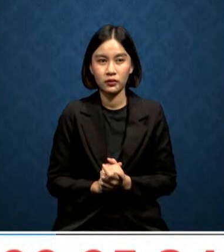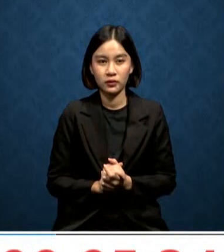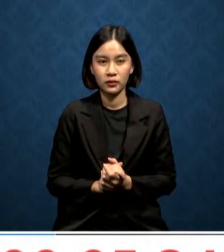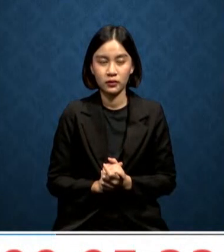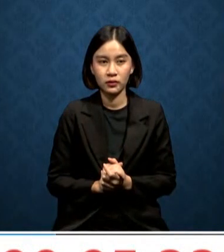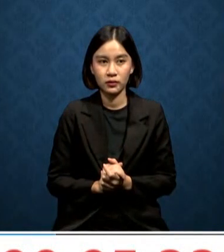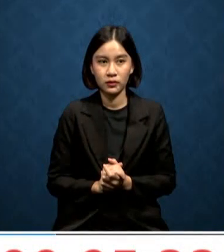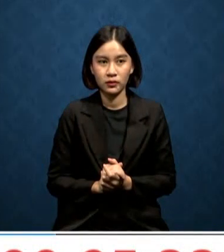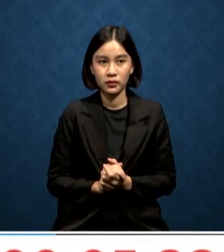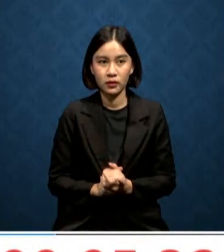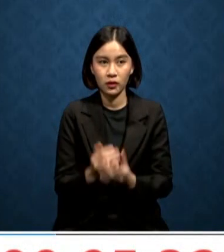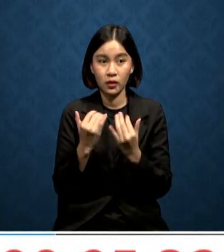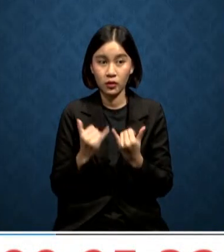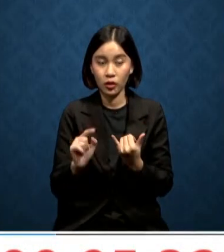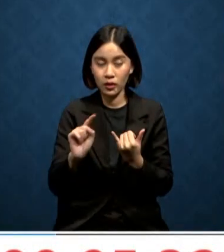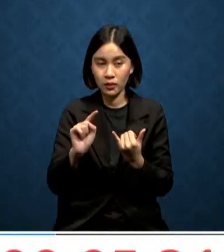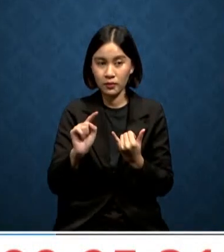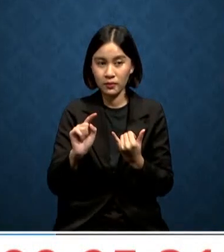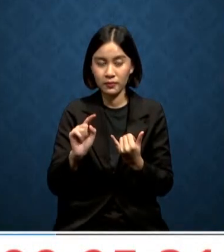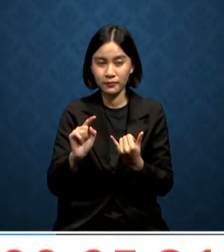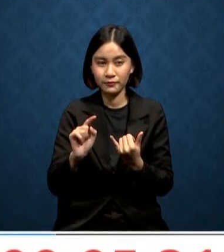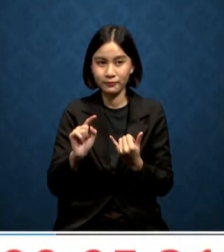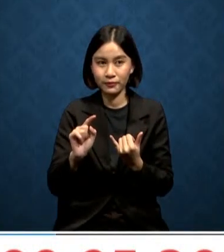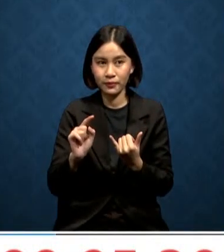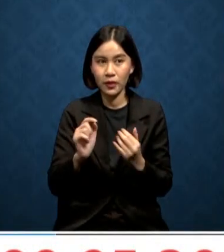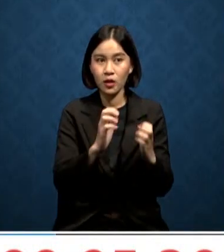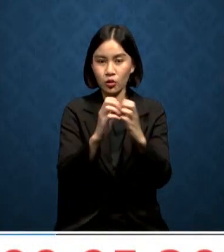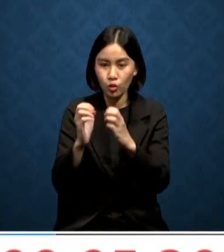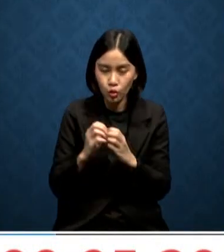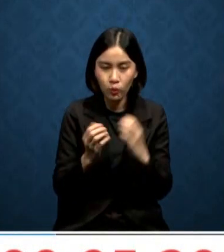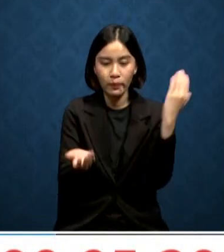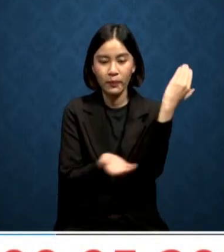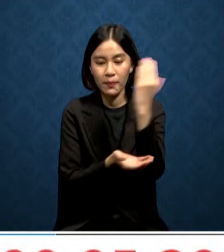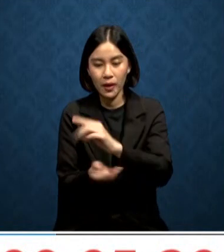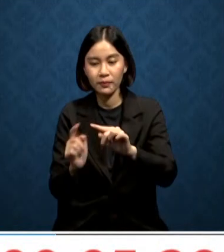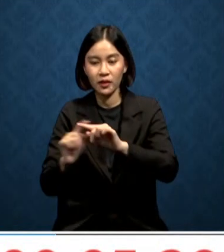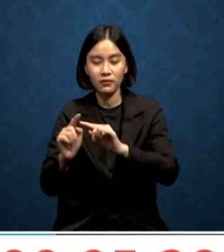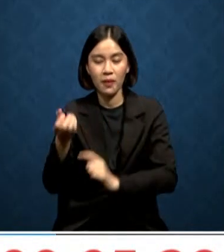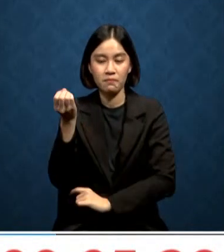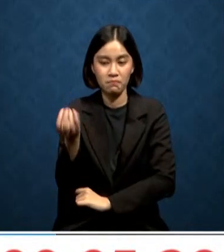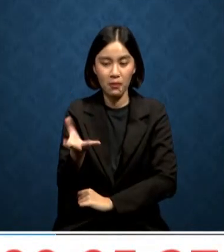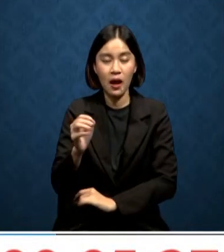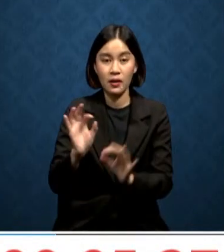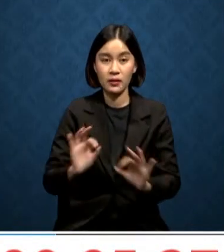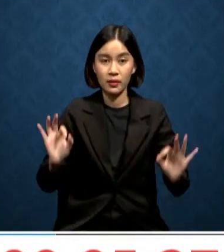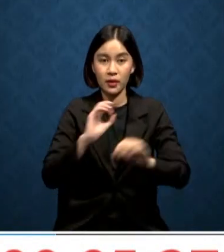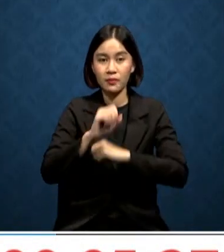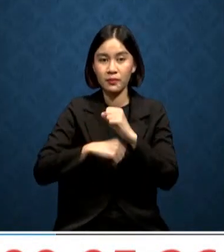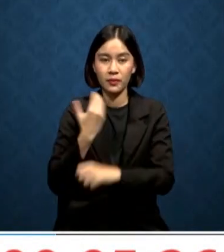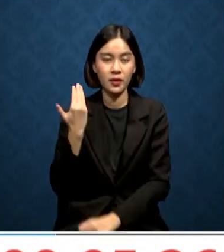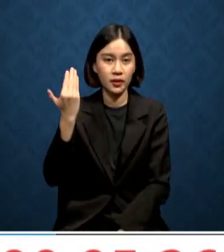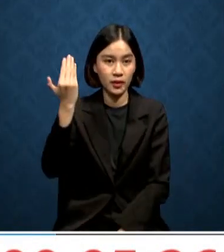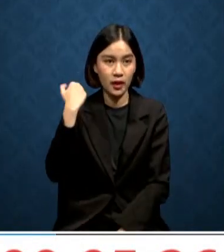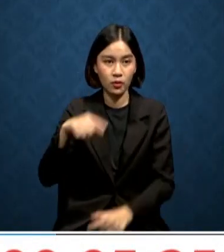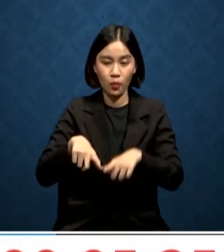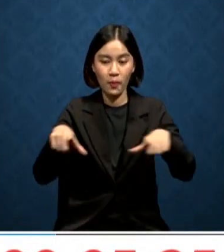ทำให้ปัจจุบันมีสถานการณ์การบุกรุกทำลายค่อนข้างสูงนะครับโดยเฉพาะปีที่ผ่านมาพื้น